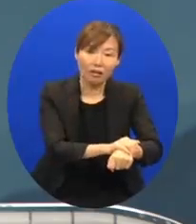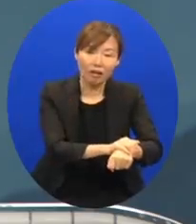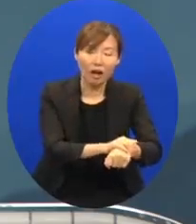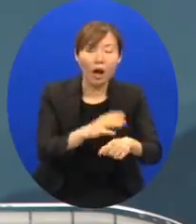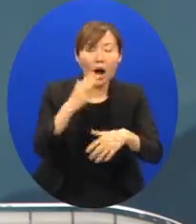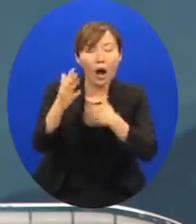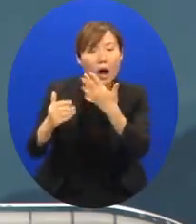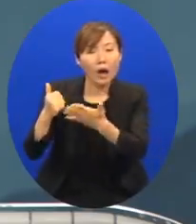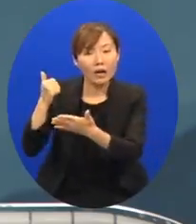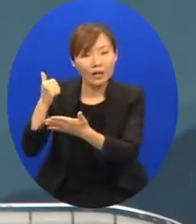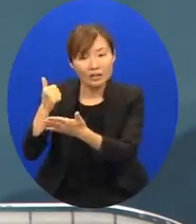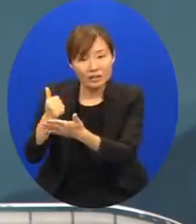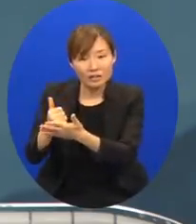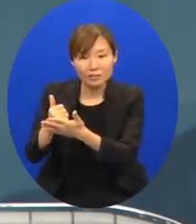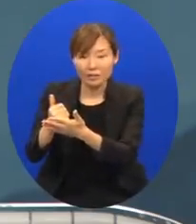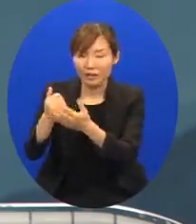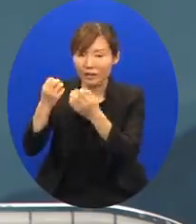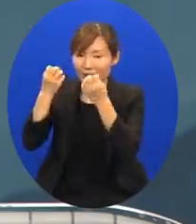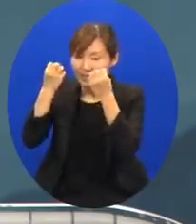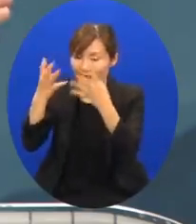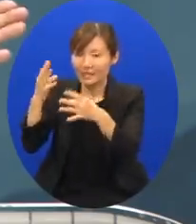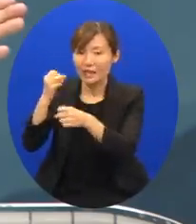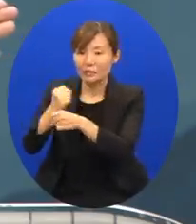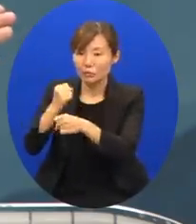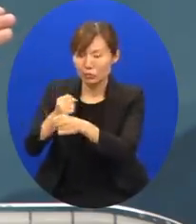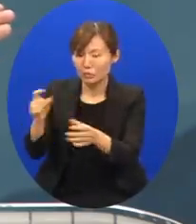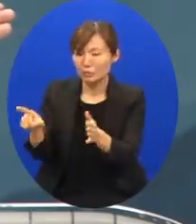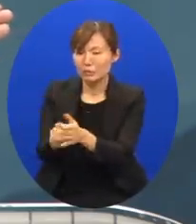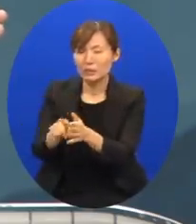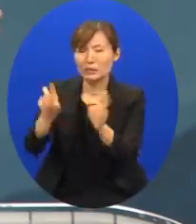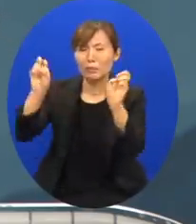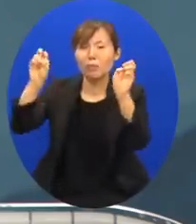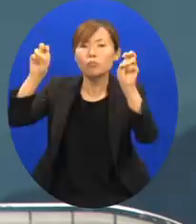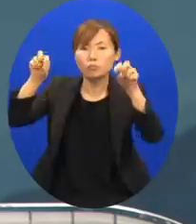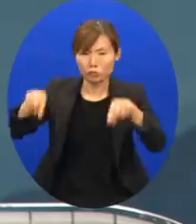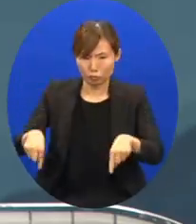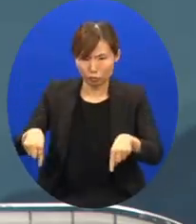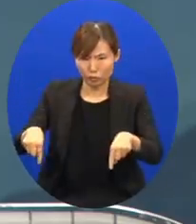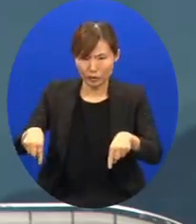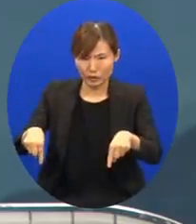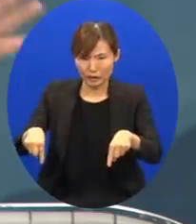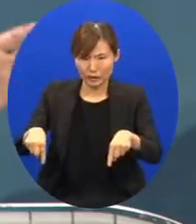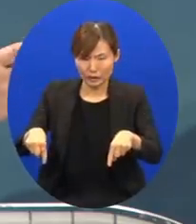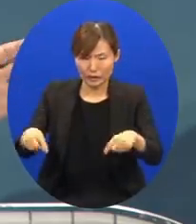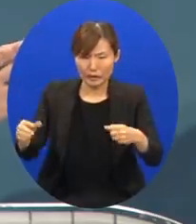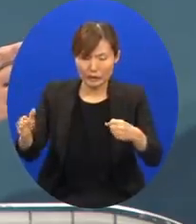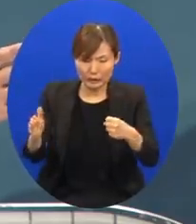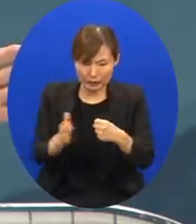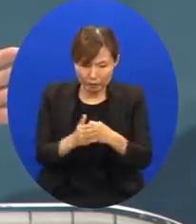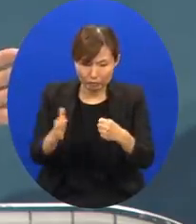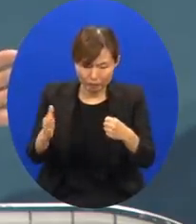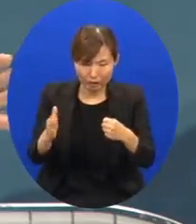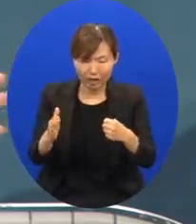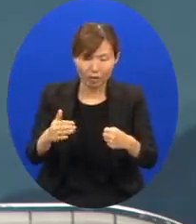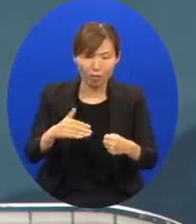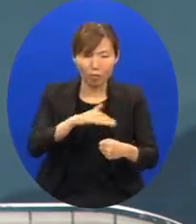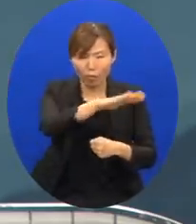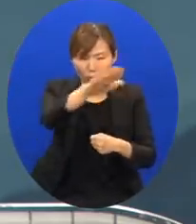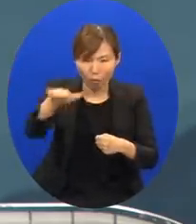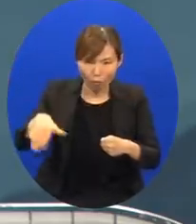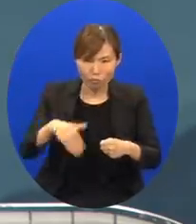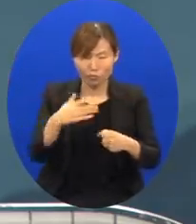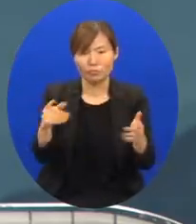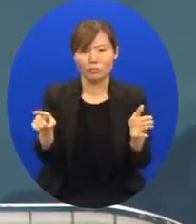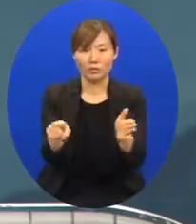하나님의 존재 도 믿지 않고 하나님의 창조 도 믿지 않으니까 결론은 그 결론 밖에 없는 거죠